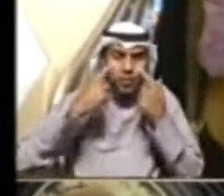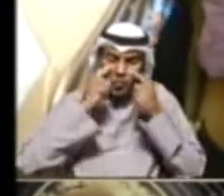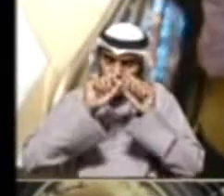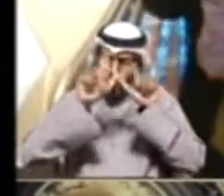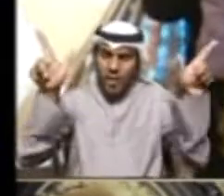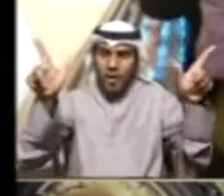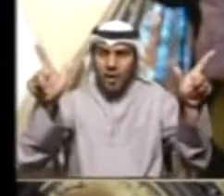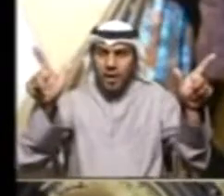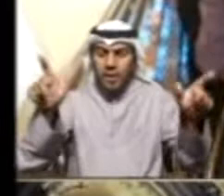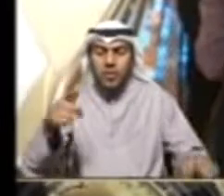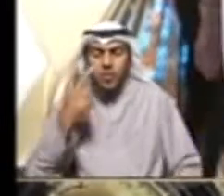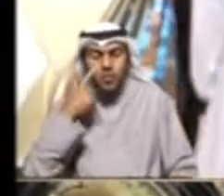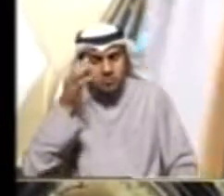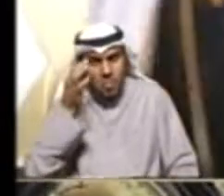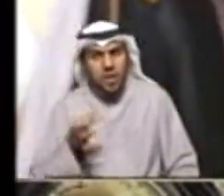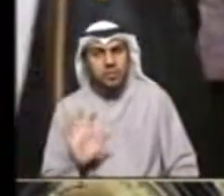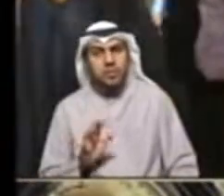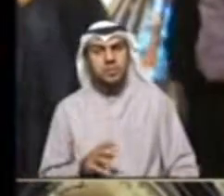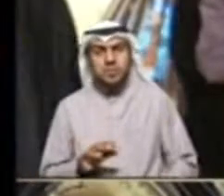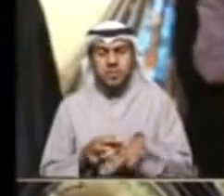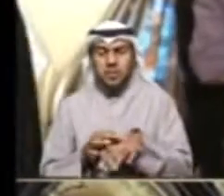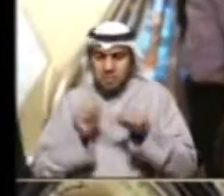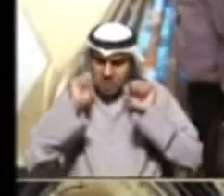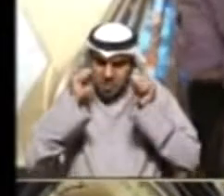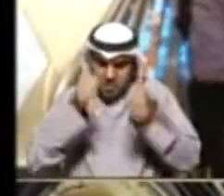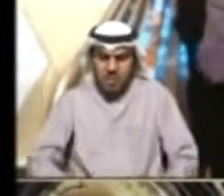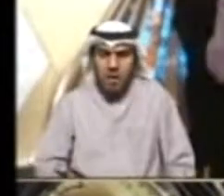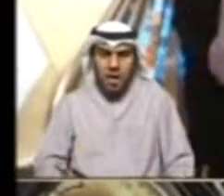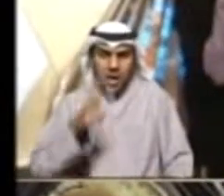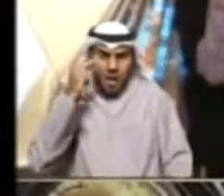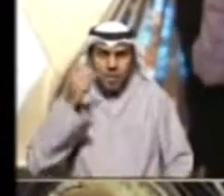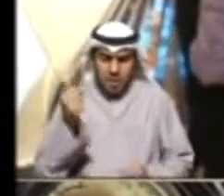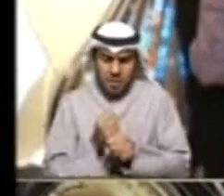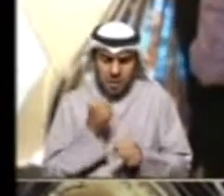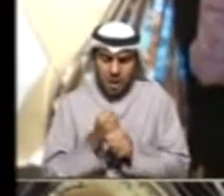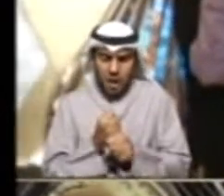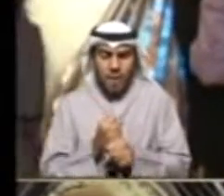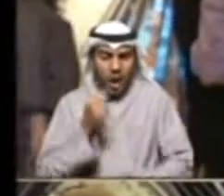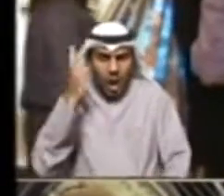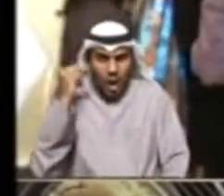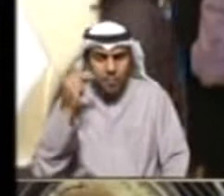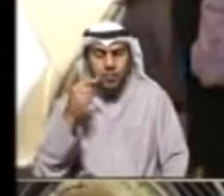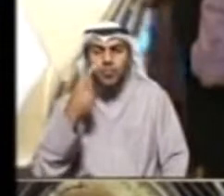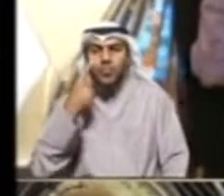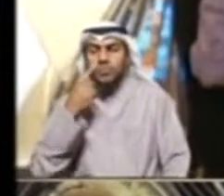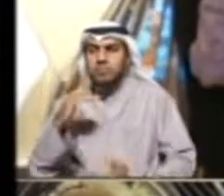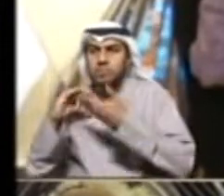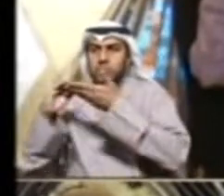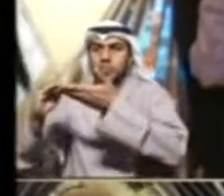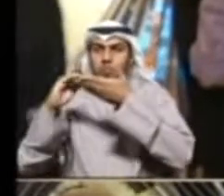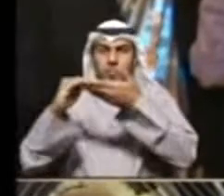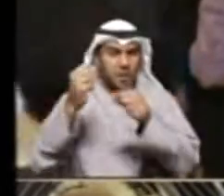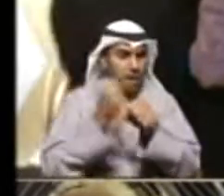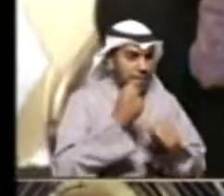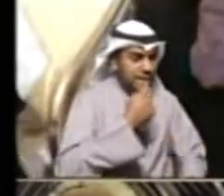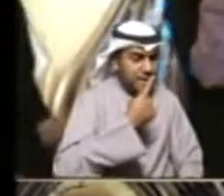للعراق والتزام للجميع بأن هناك رغبة شديدة لتلمس هذا التطوير في